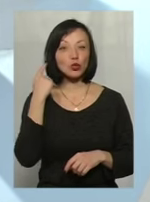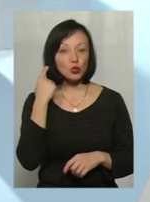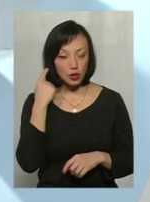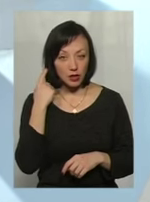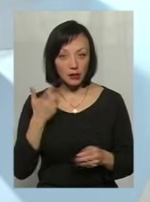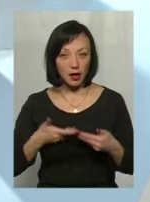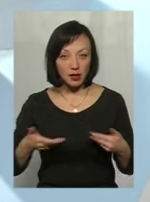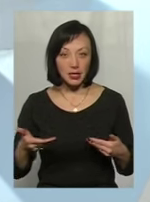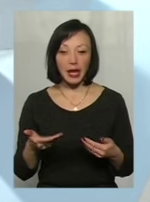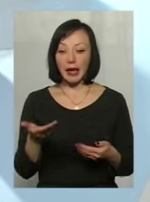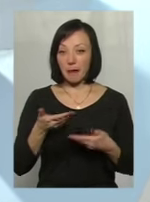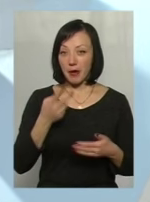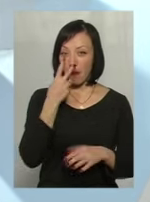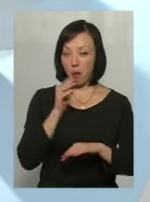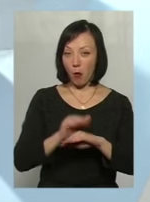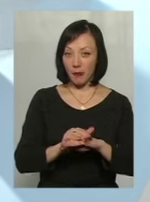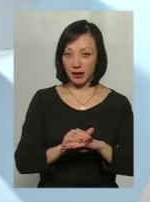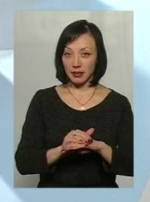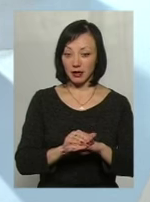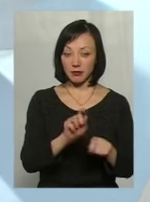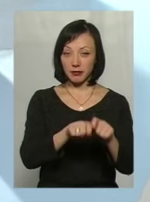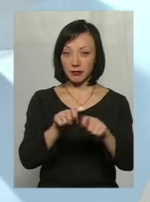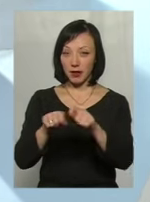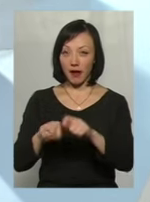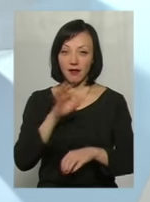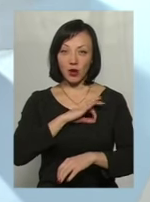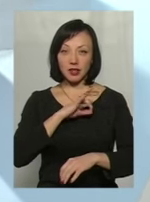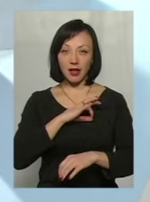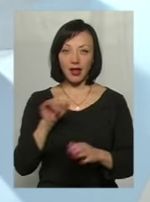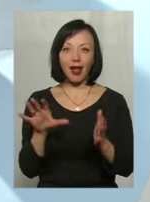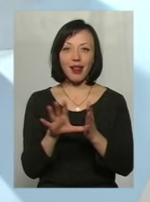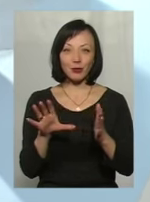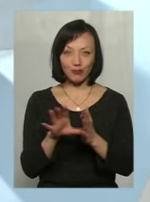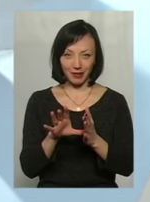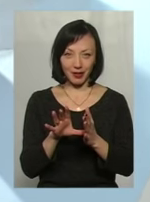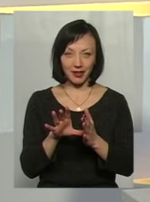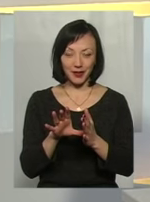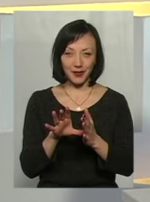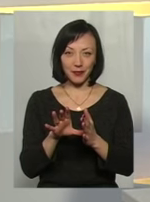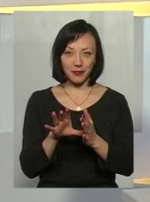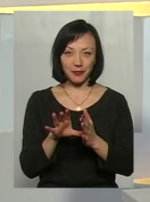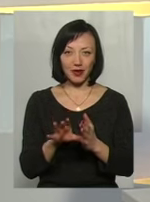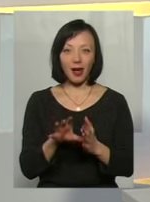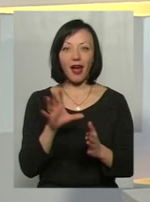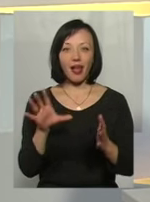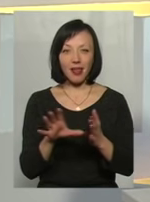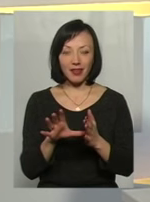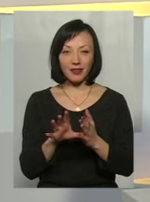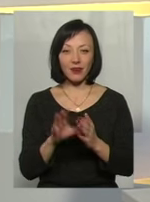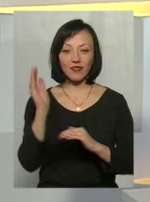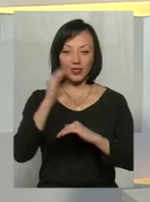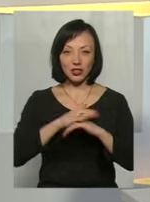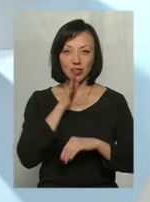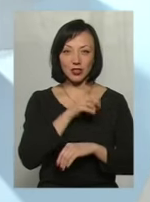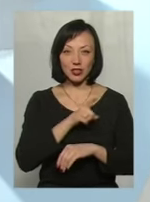принаймні ми помітили по моніторингу використання електроенергії, так, тому що все ж таки електроенергію в вечірній